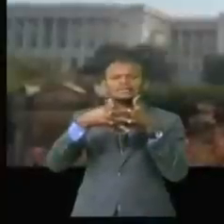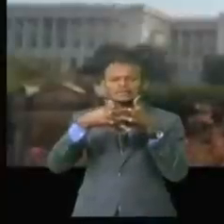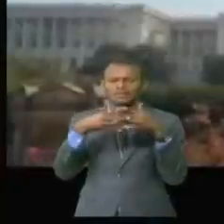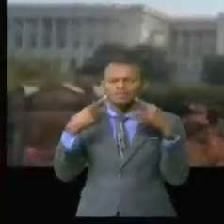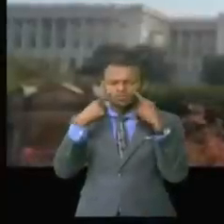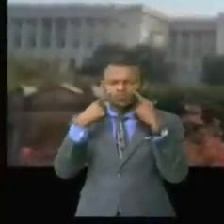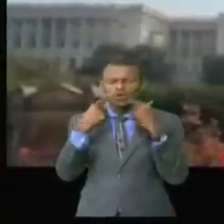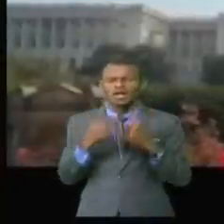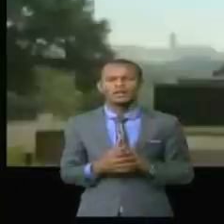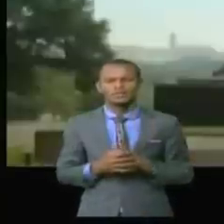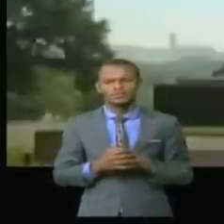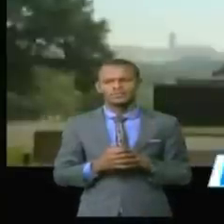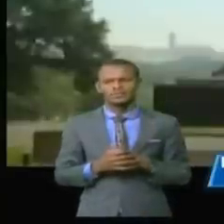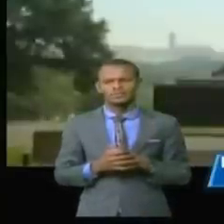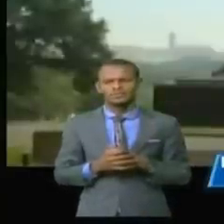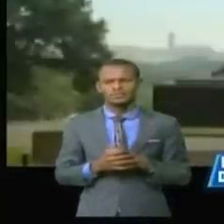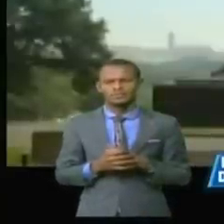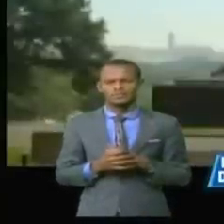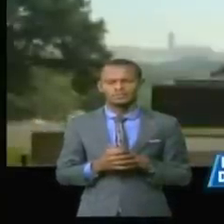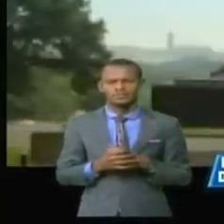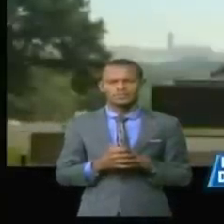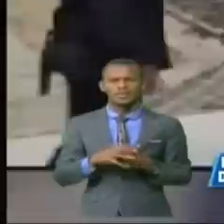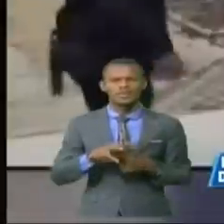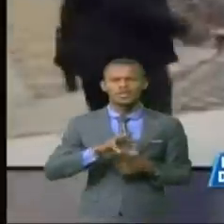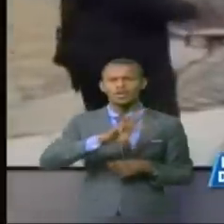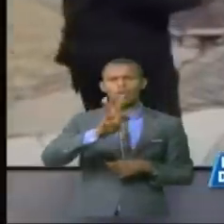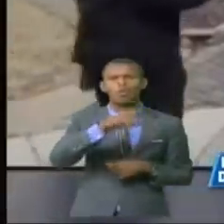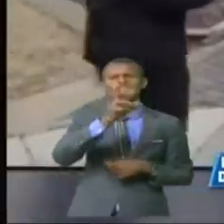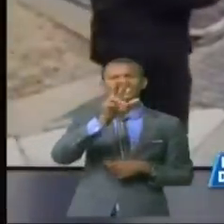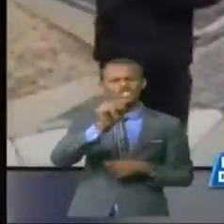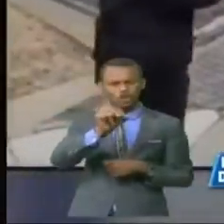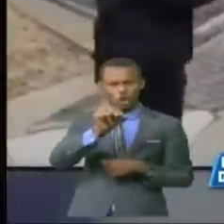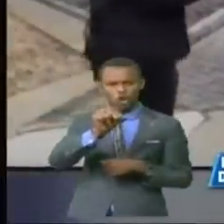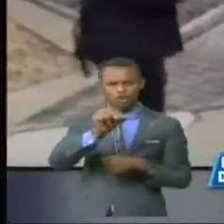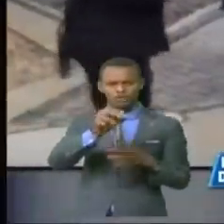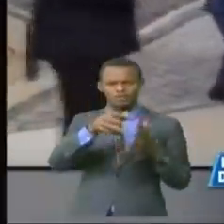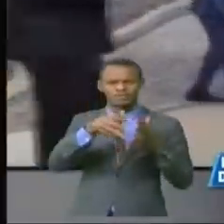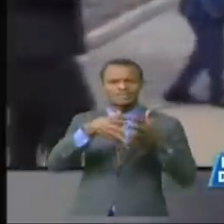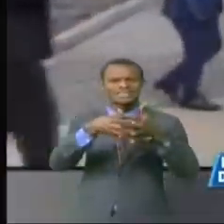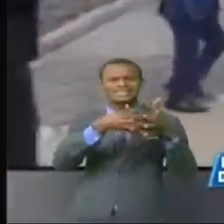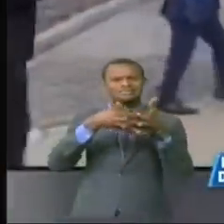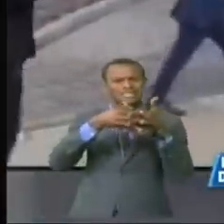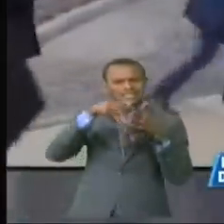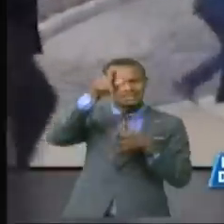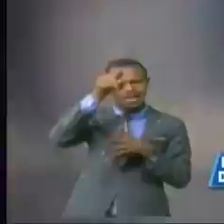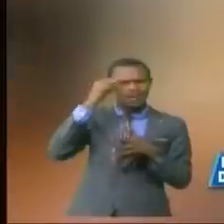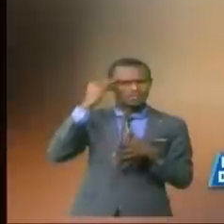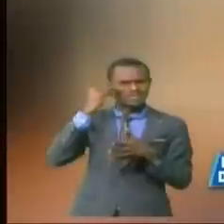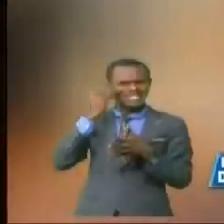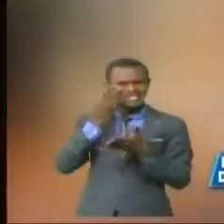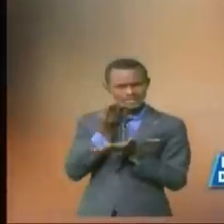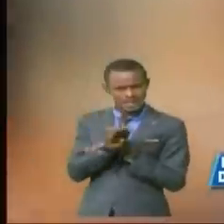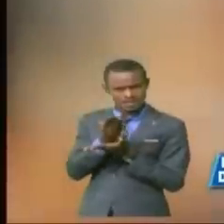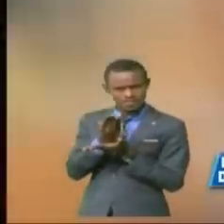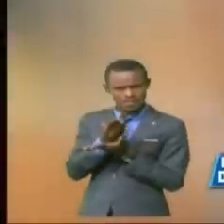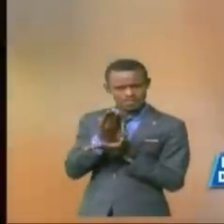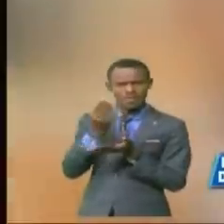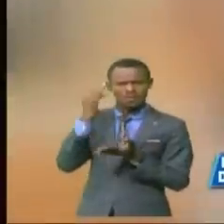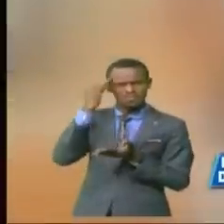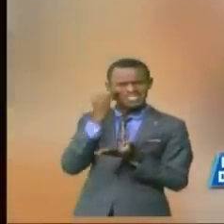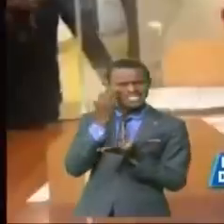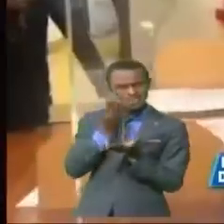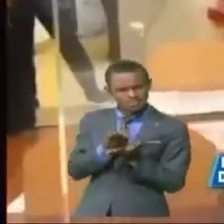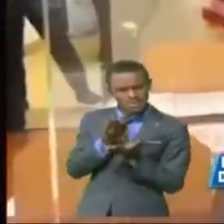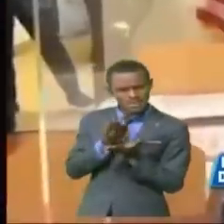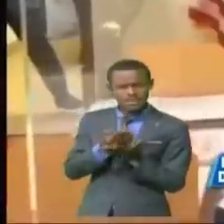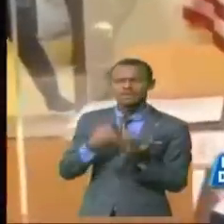Ces jours de travail à Washington, aux États-Unis d'Amérique, le vice-ministre du budget est resté très actif. D'abord, cette séance de travail